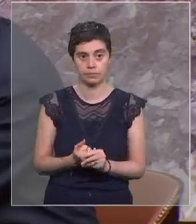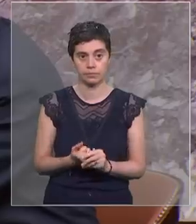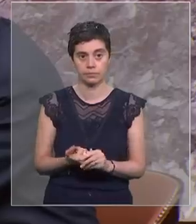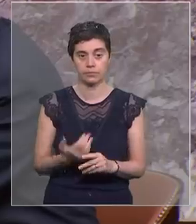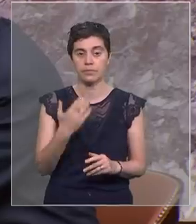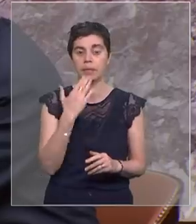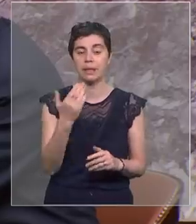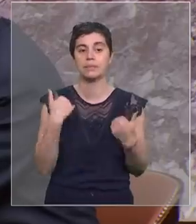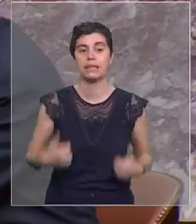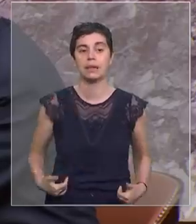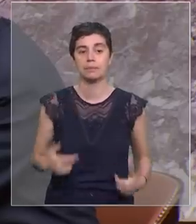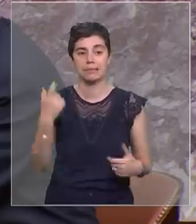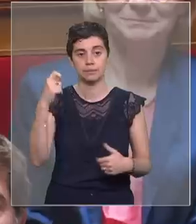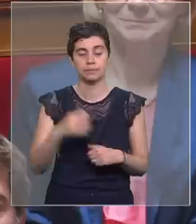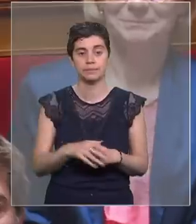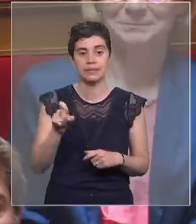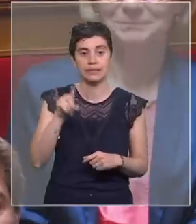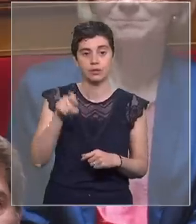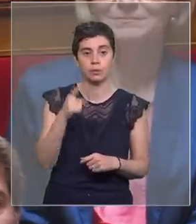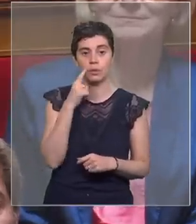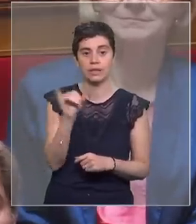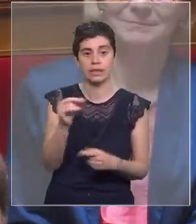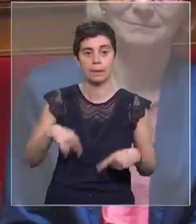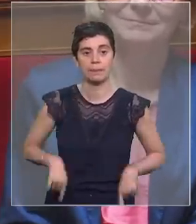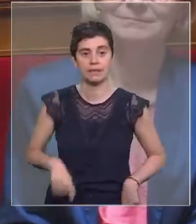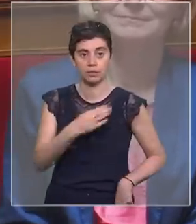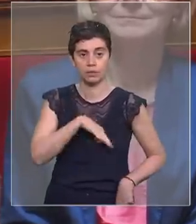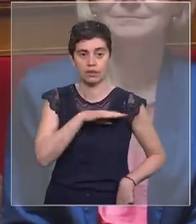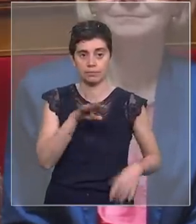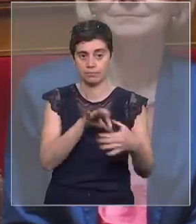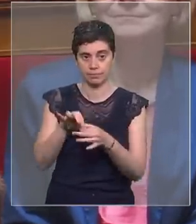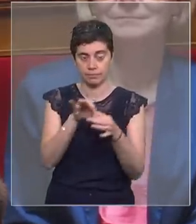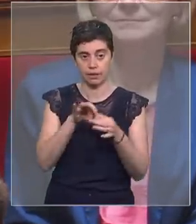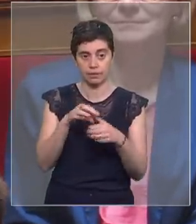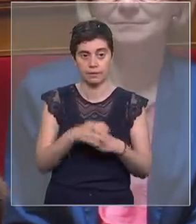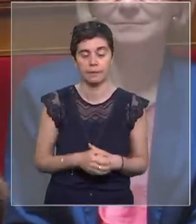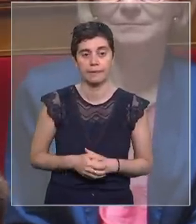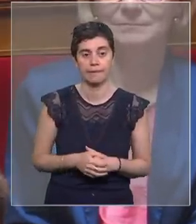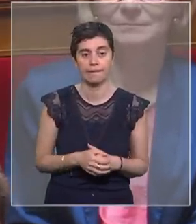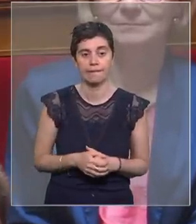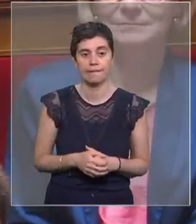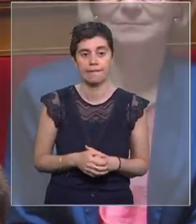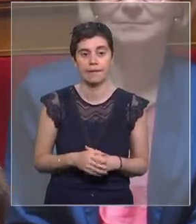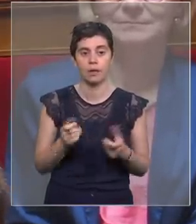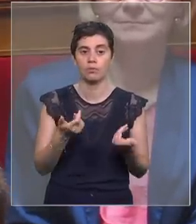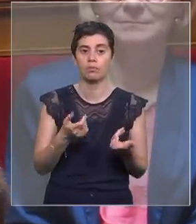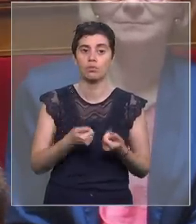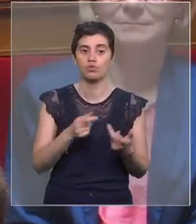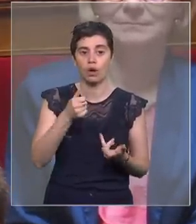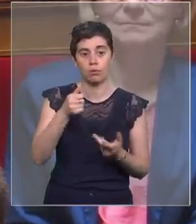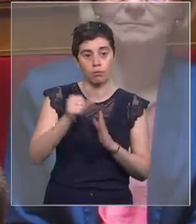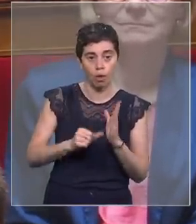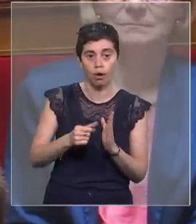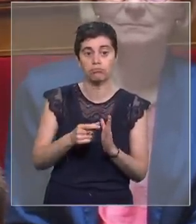Merci, Madame la Présidente. Ma question s'adresse au ministre en charge des Solidarités. Monsieur le ministre, depuis plusieurs mois, les EHPAD,